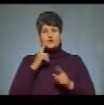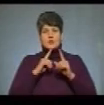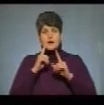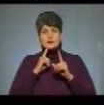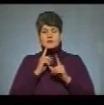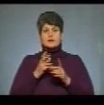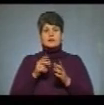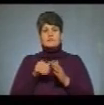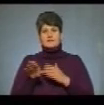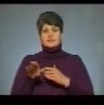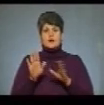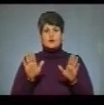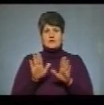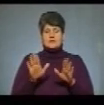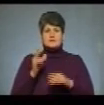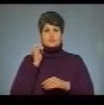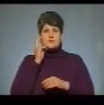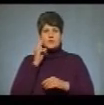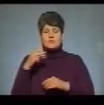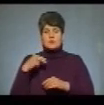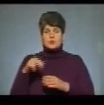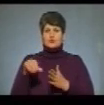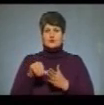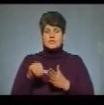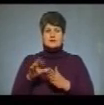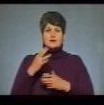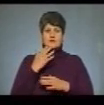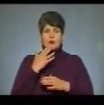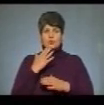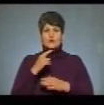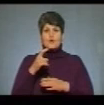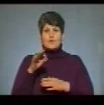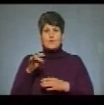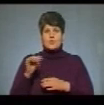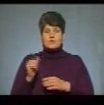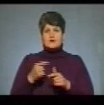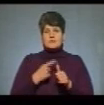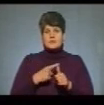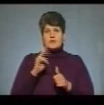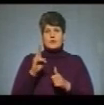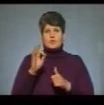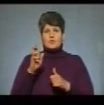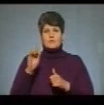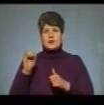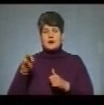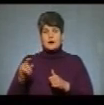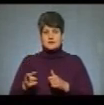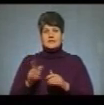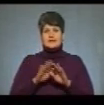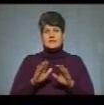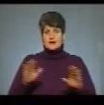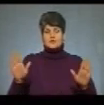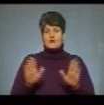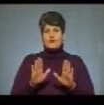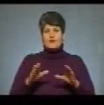вийшли колядувати під час обідньої перерви. Також учасники народного аматорського хору імені Івана Кобилянського, обласного дитячого